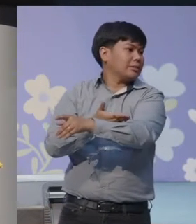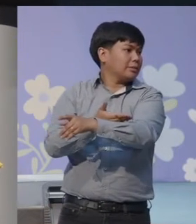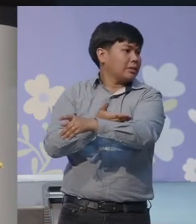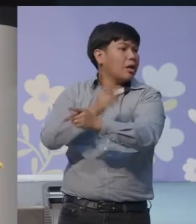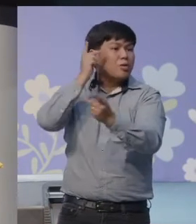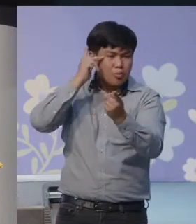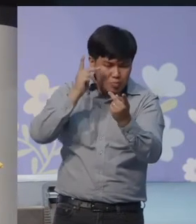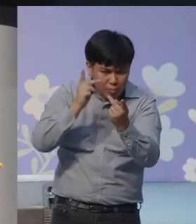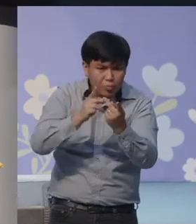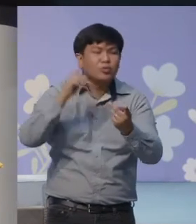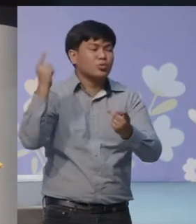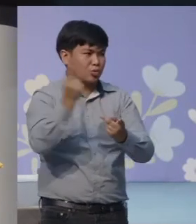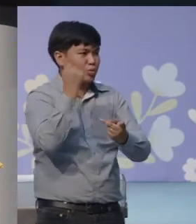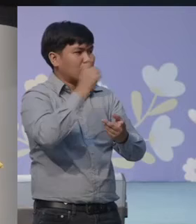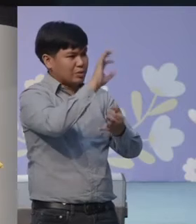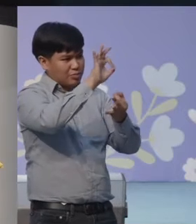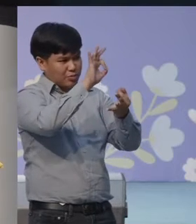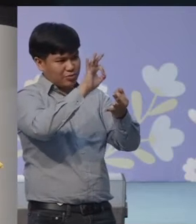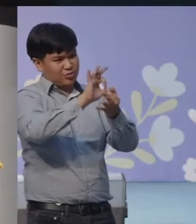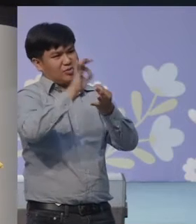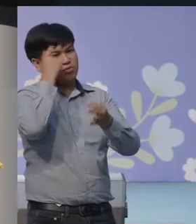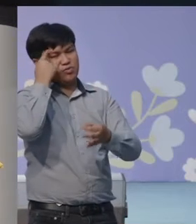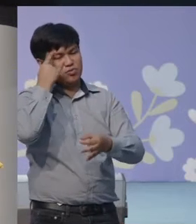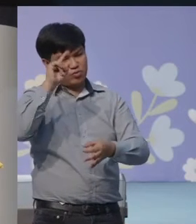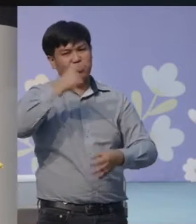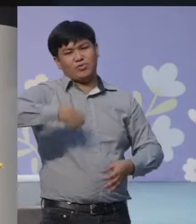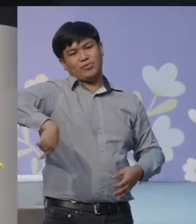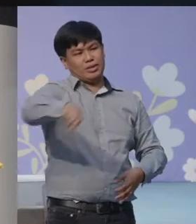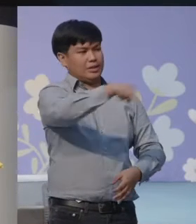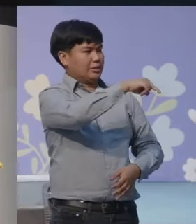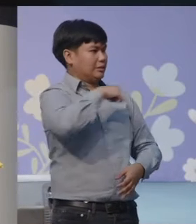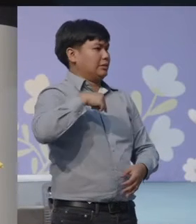ay maganda para sa kanyang mga anak.